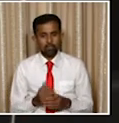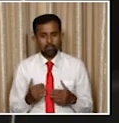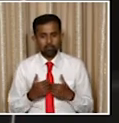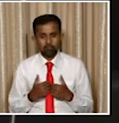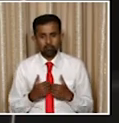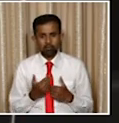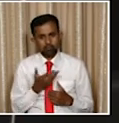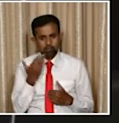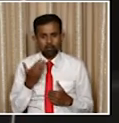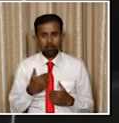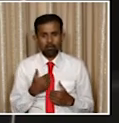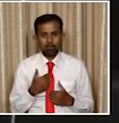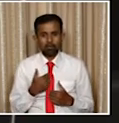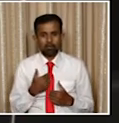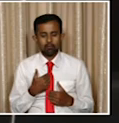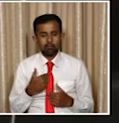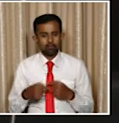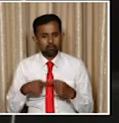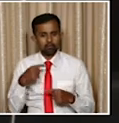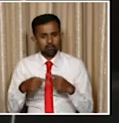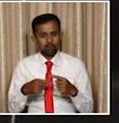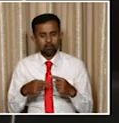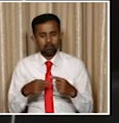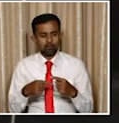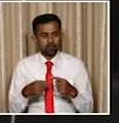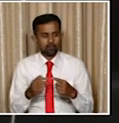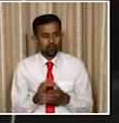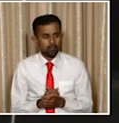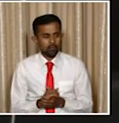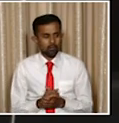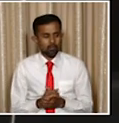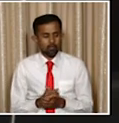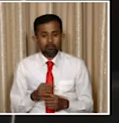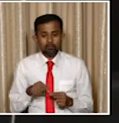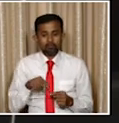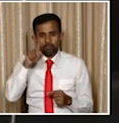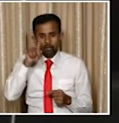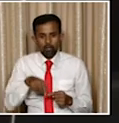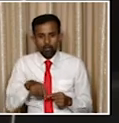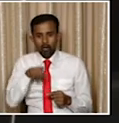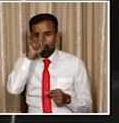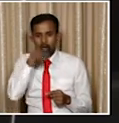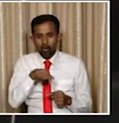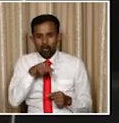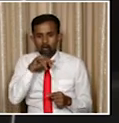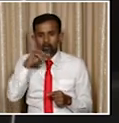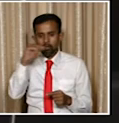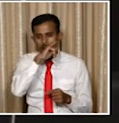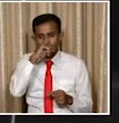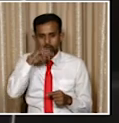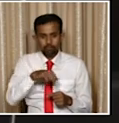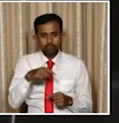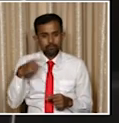டிக்கெட்டை நான் அடிக்கடி பயணம் செய்கின்ற பொழுது ஸ்ரீலங்கன் ஏர்லைன்ஸிலே தான் நான் போவது வழக்கம். அப்படி பார்க்கின்ற பொழுது ஏனைய ஏர்லைன்ஸோடு ஒப்பிடுகின்ற பொழுது